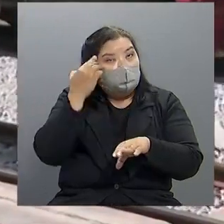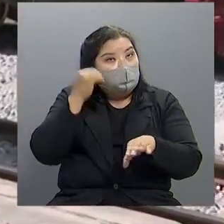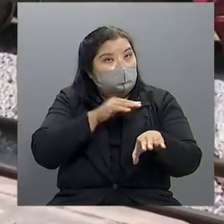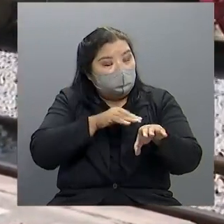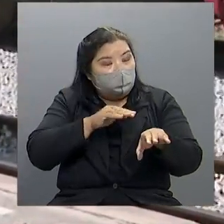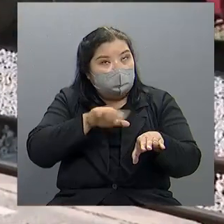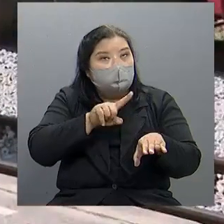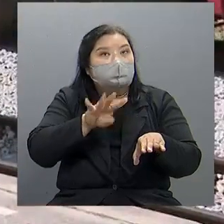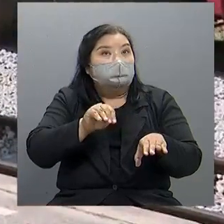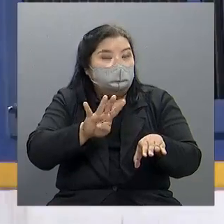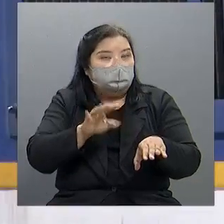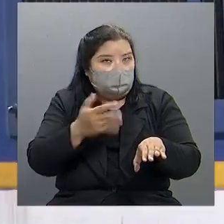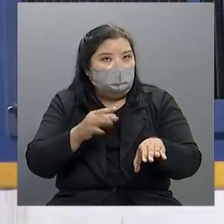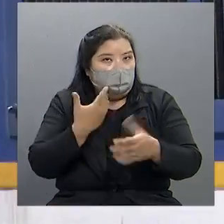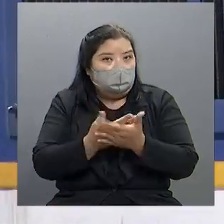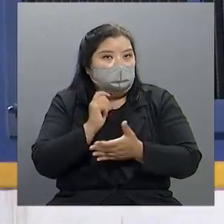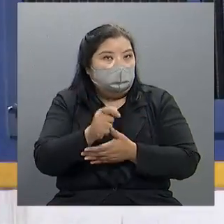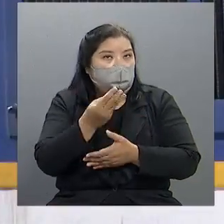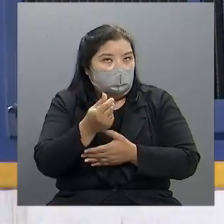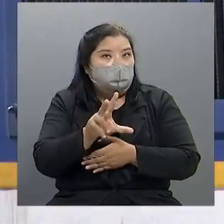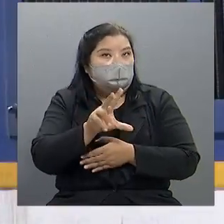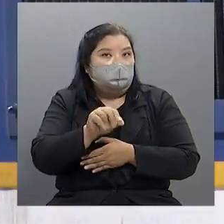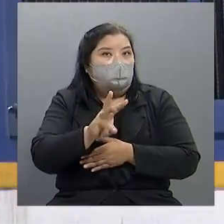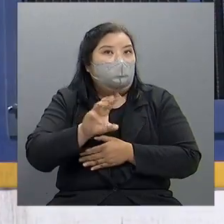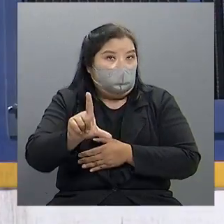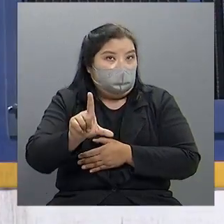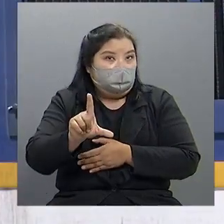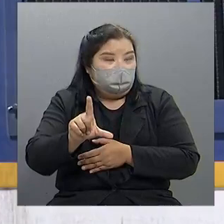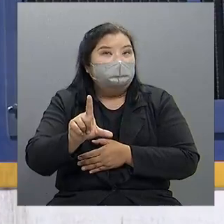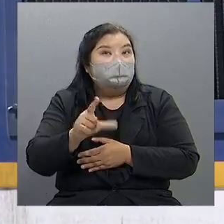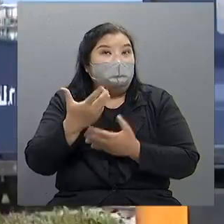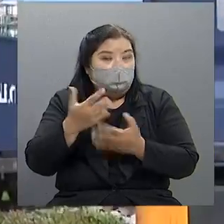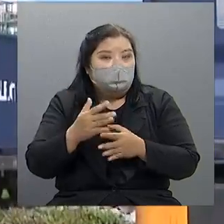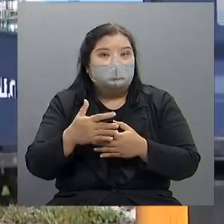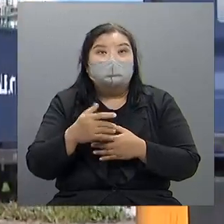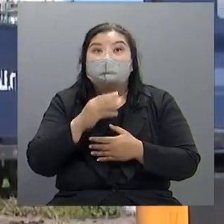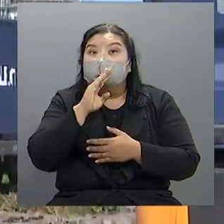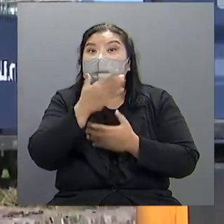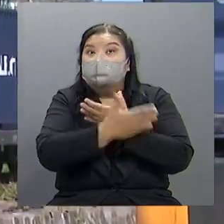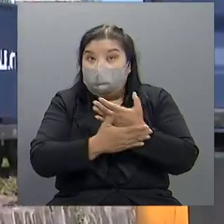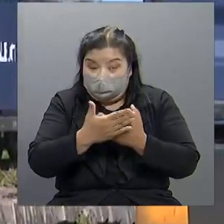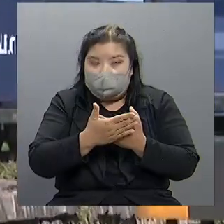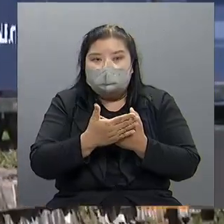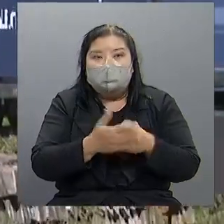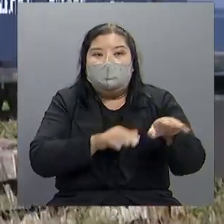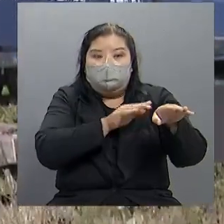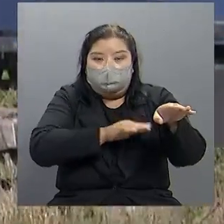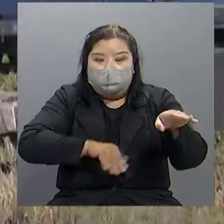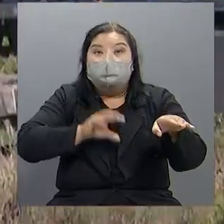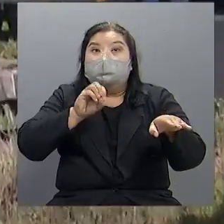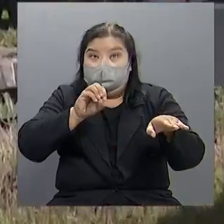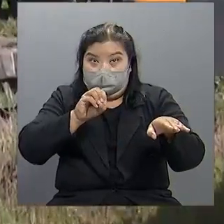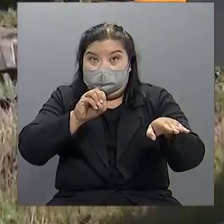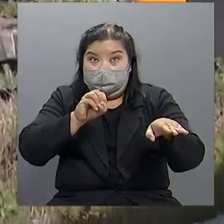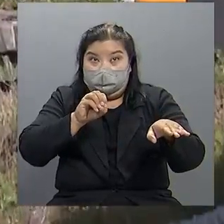ลค่าการขนส่งรวม36ล้านบาทรถไฟถ้าไป50ตู้เนี่ยก็เท่ากับรถยนต์50